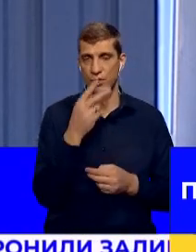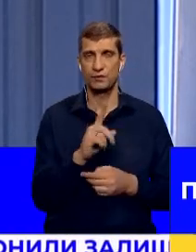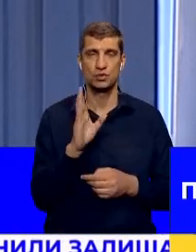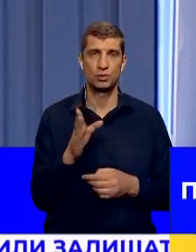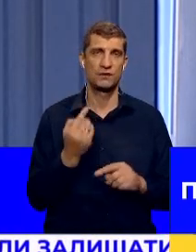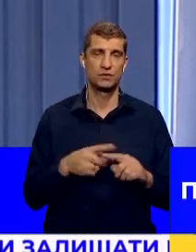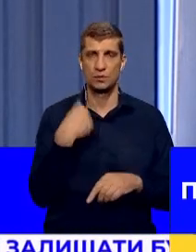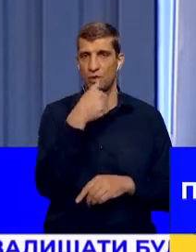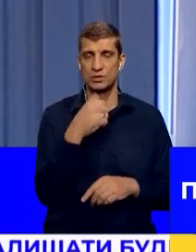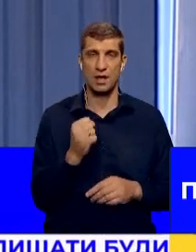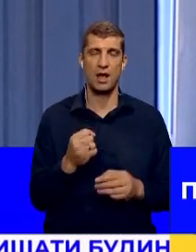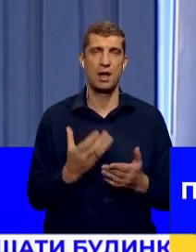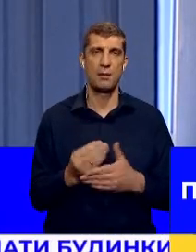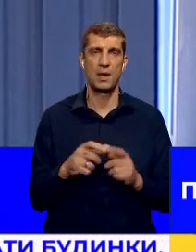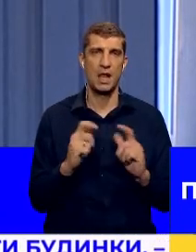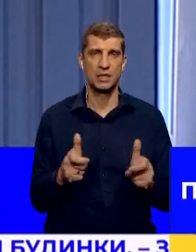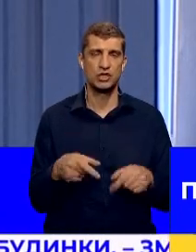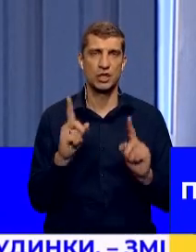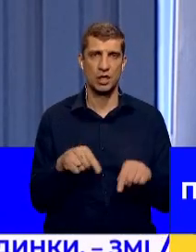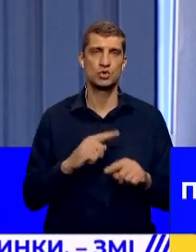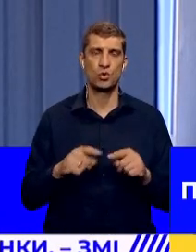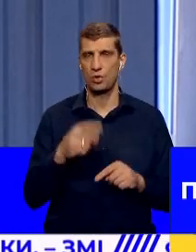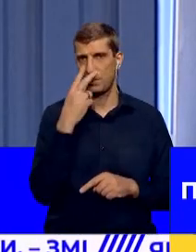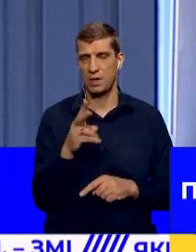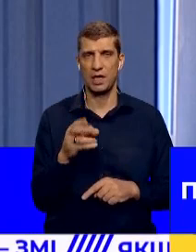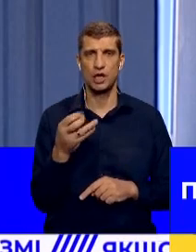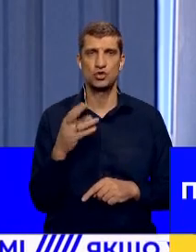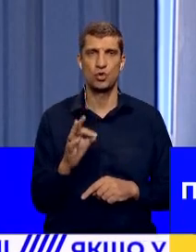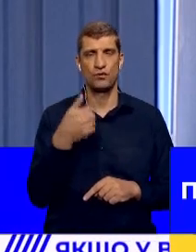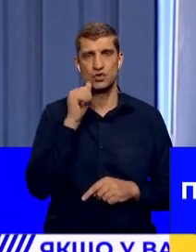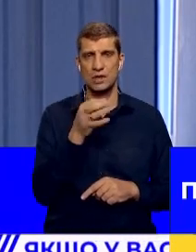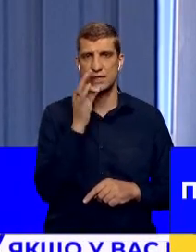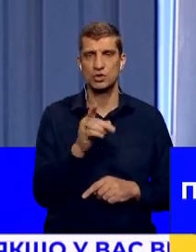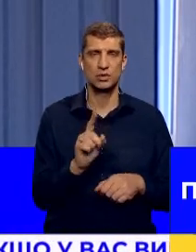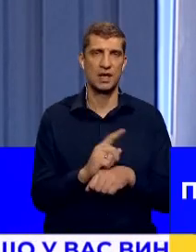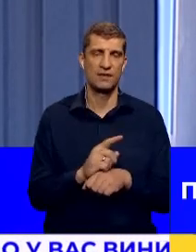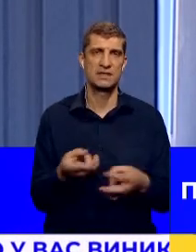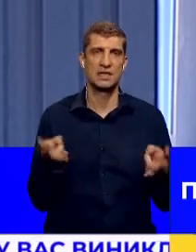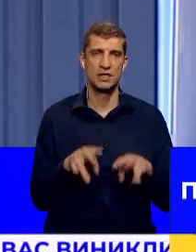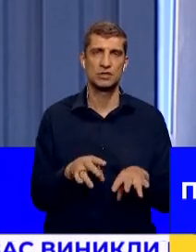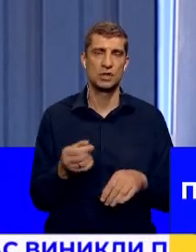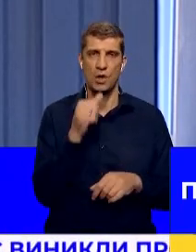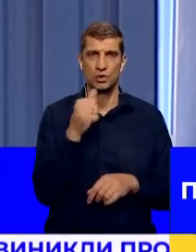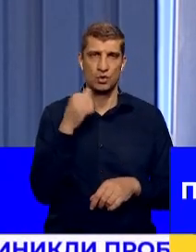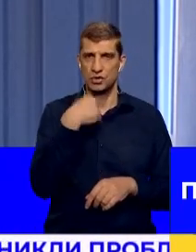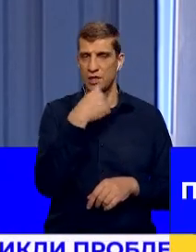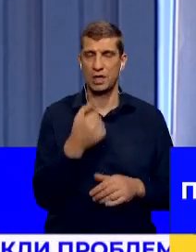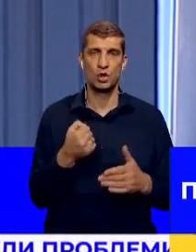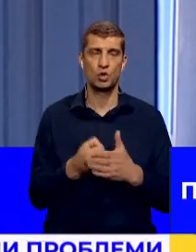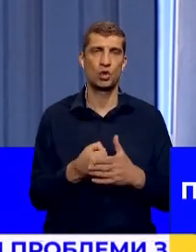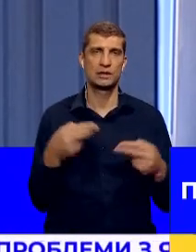цього року. А платіжки теж скоро побачимо. Кличко вчора сказав, що тарифи залишать тогорічні. І до